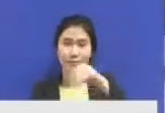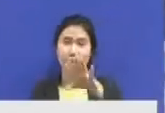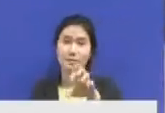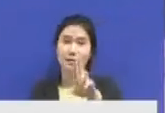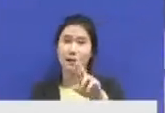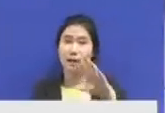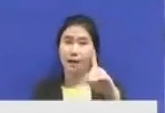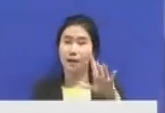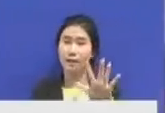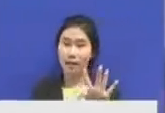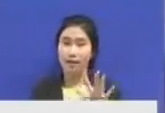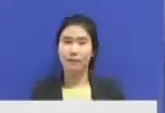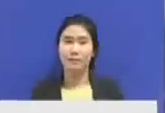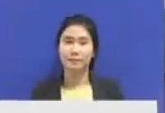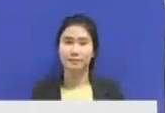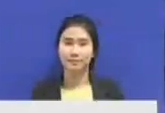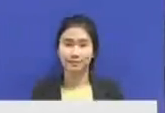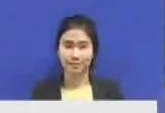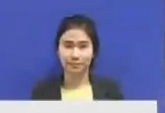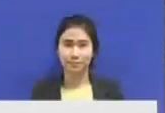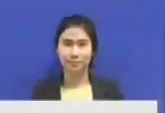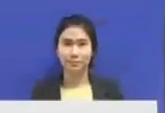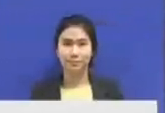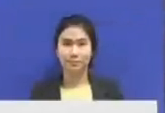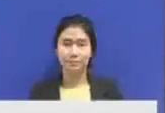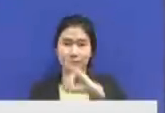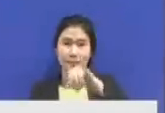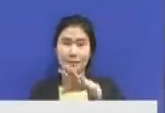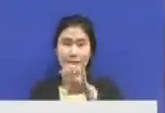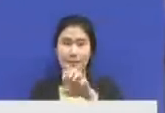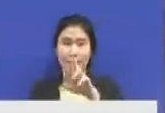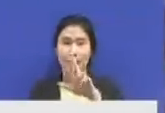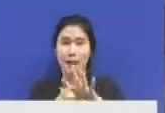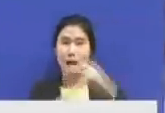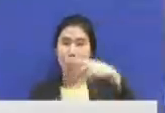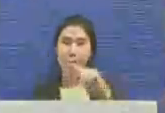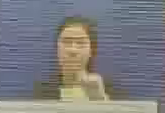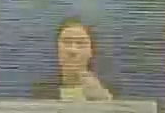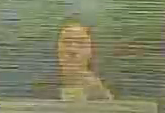สงประชา 24พลฯจิระพงษ์วันรัต